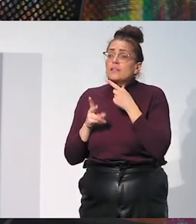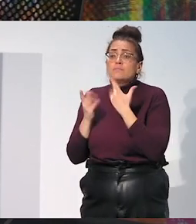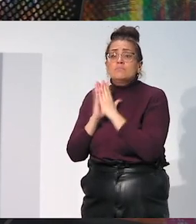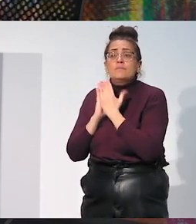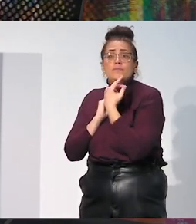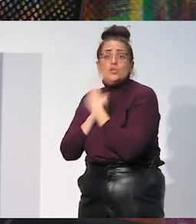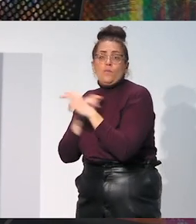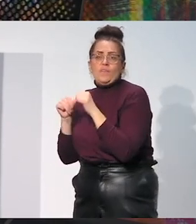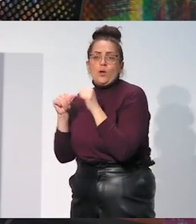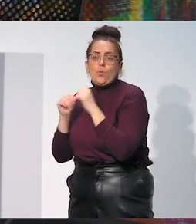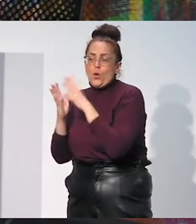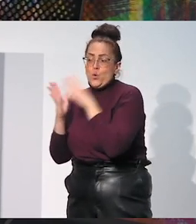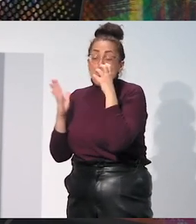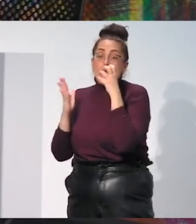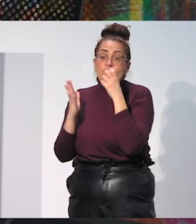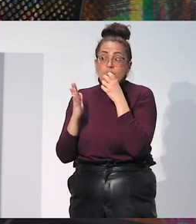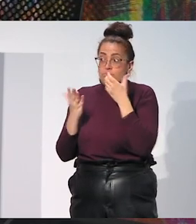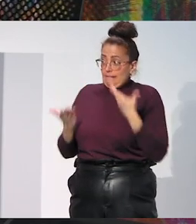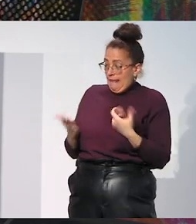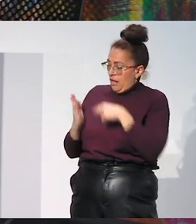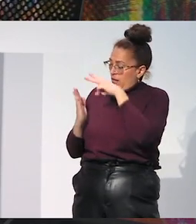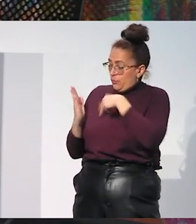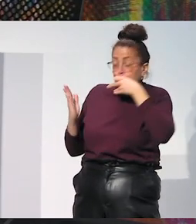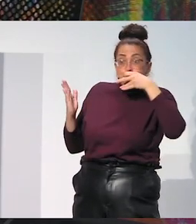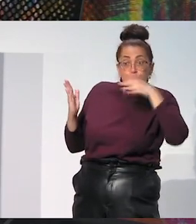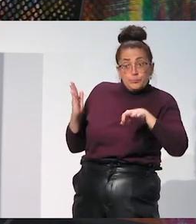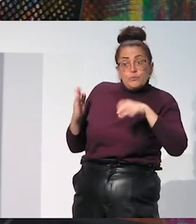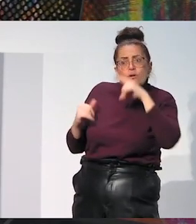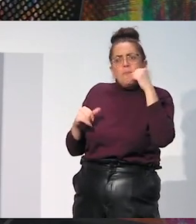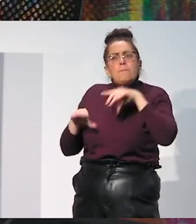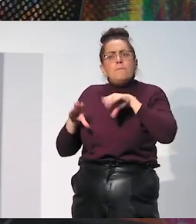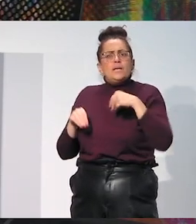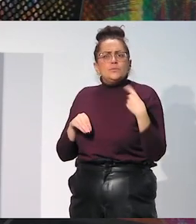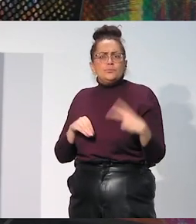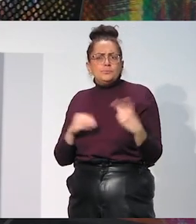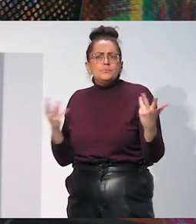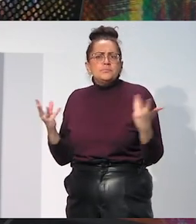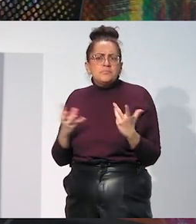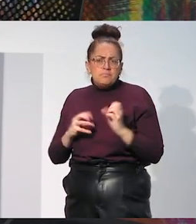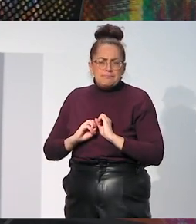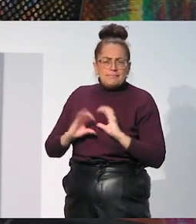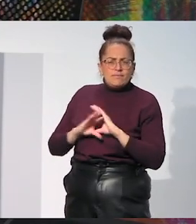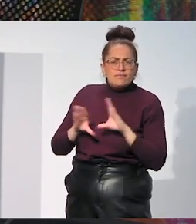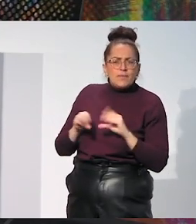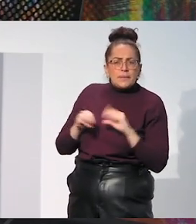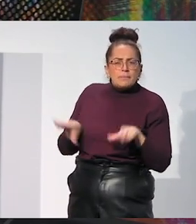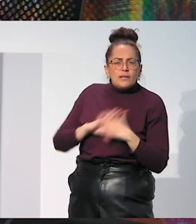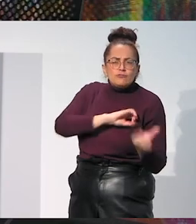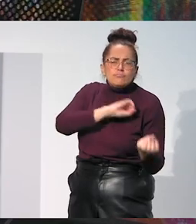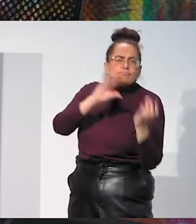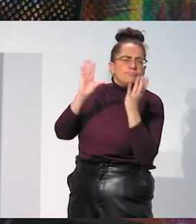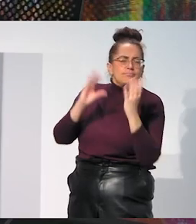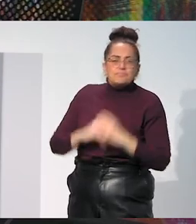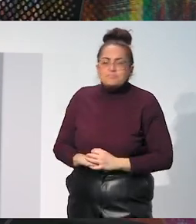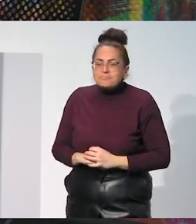qui va montrer la place de la femme et la place de l'homme, justement, au sein de cette famille et les